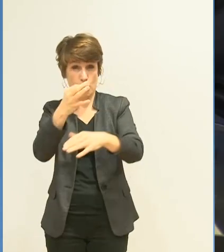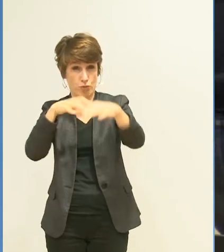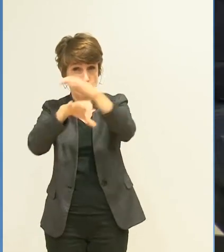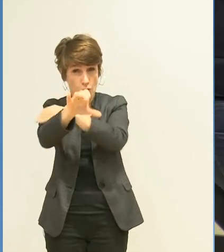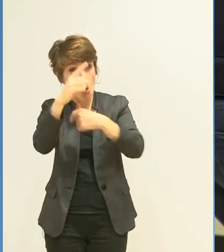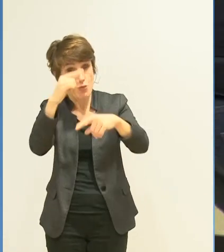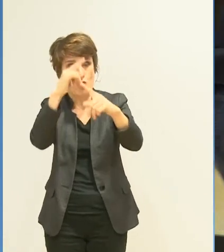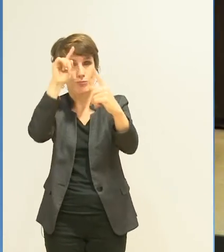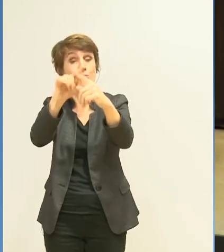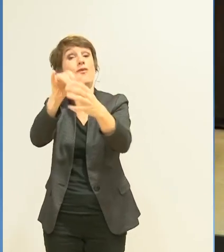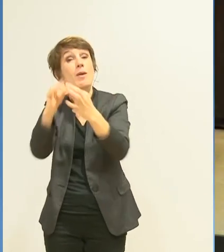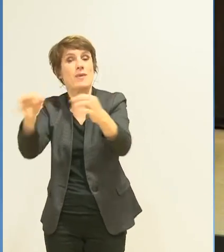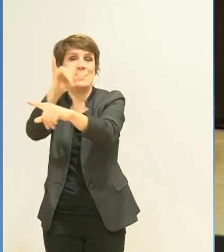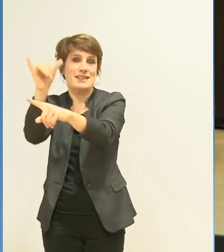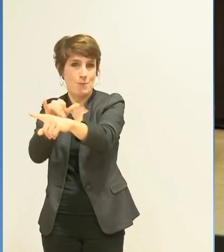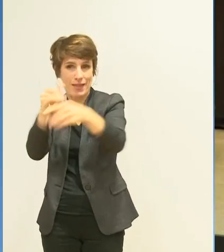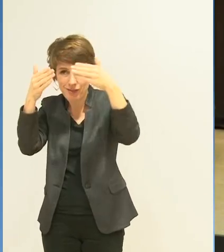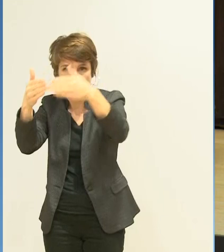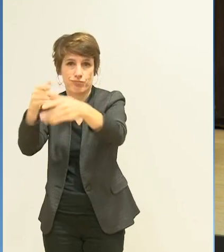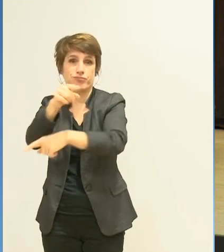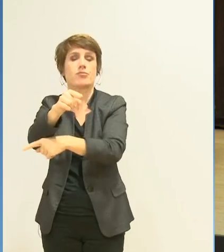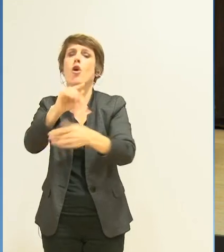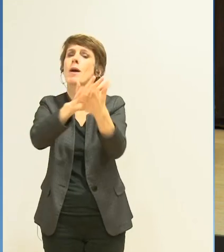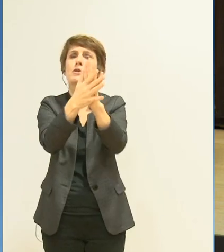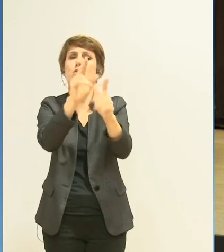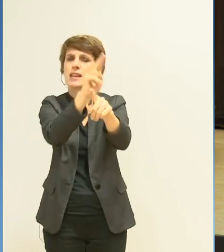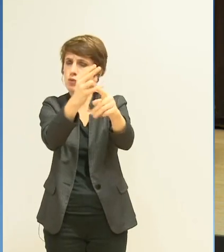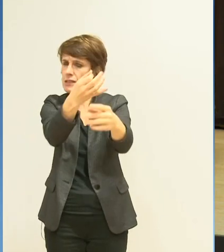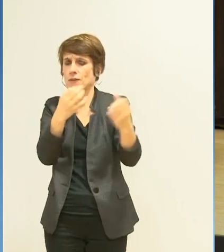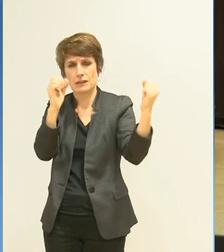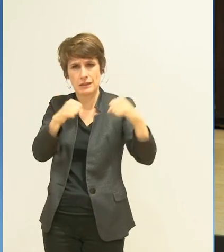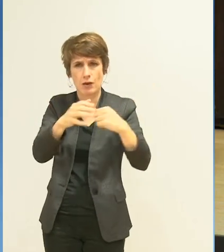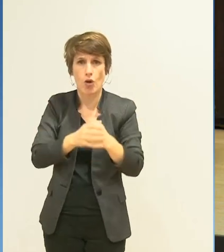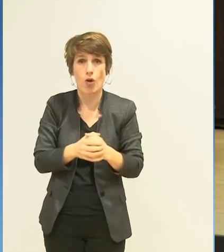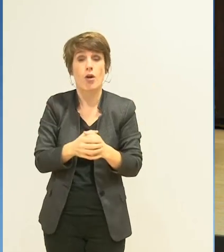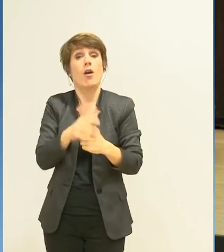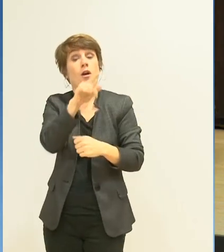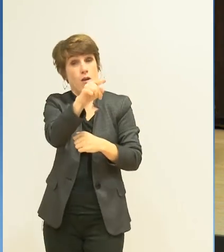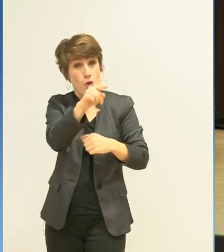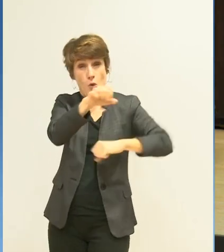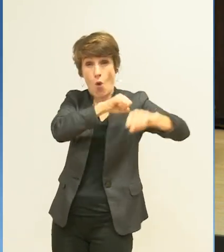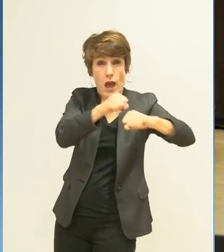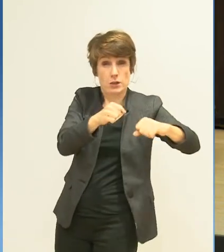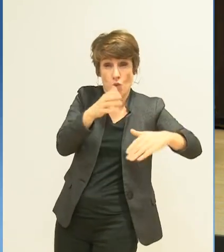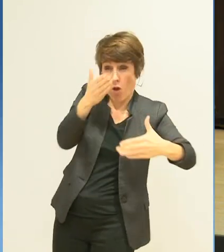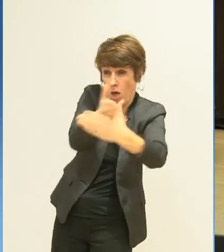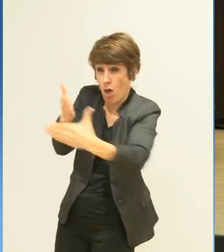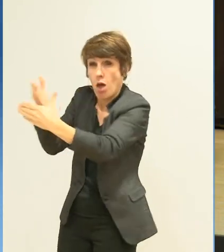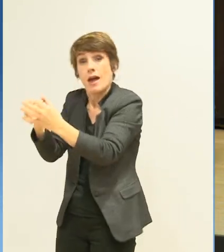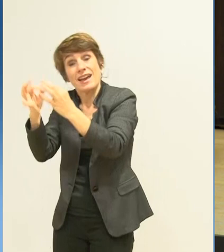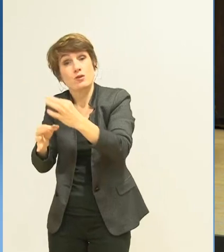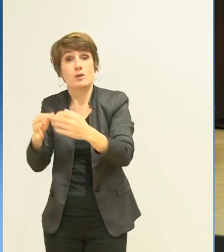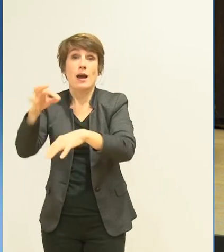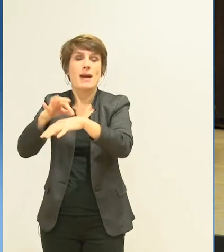en question le programme unicef yémen les efforts entrepris en fait baissé de 10% le choléra après leur action il est donc proposé de